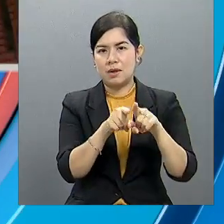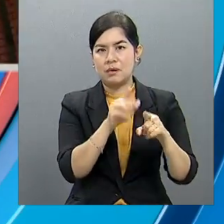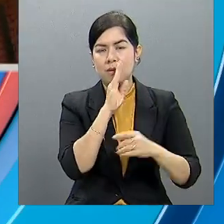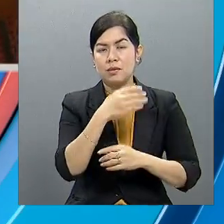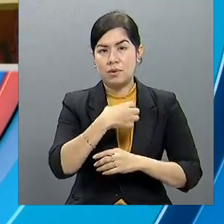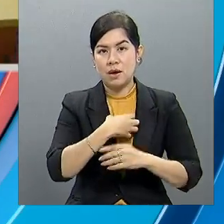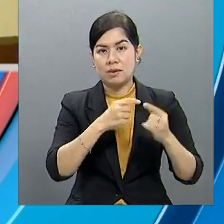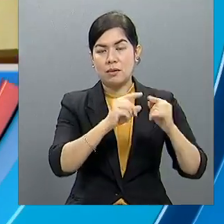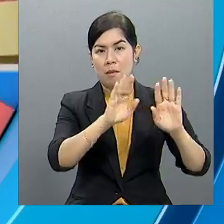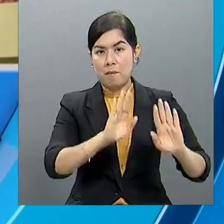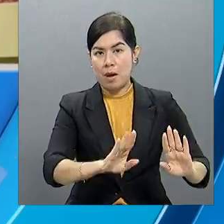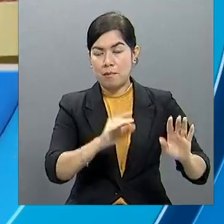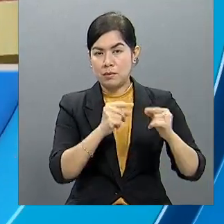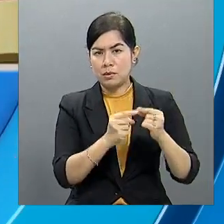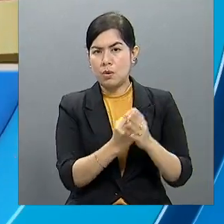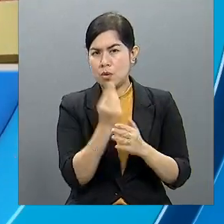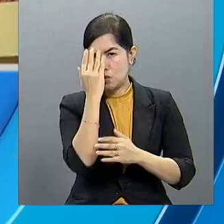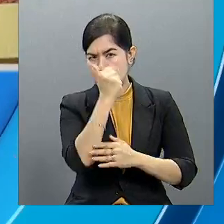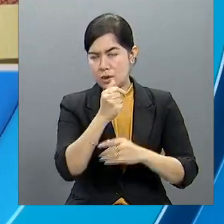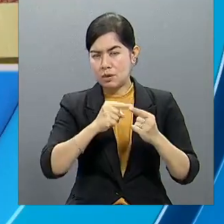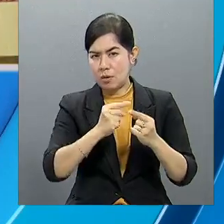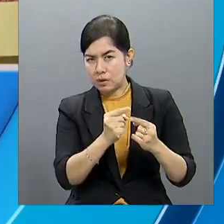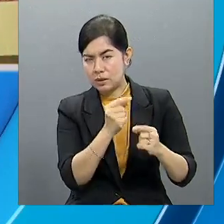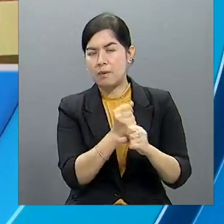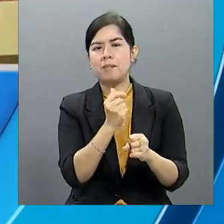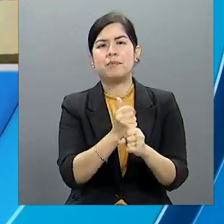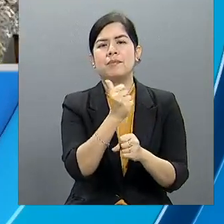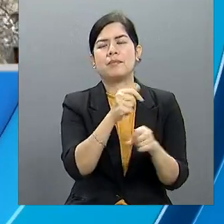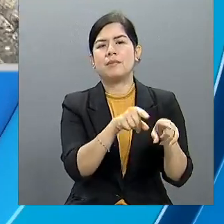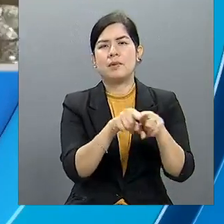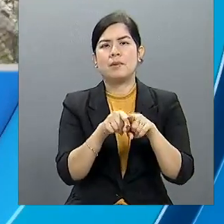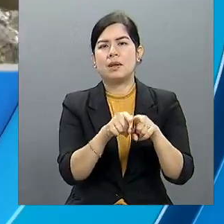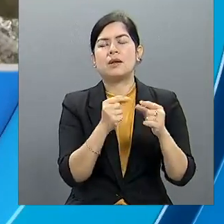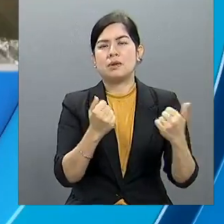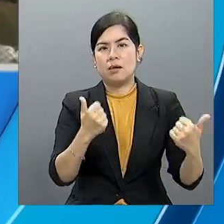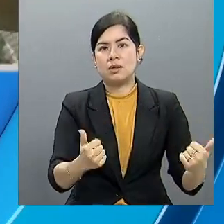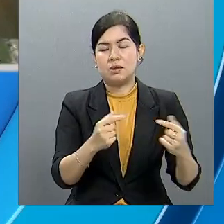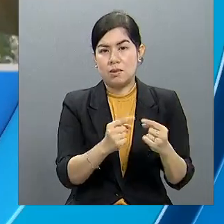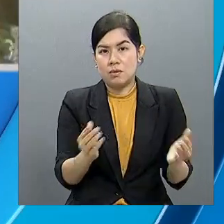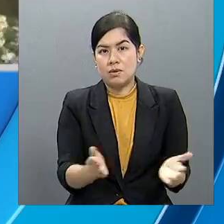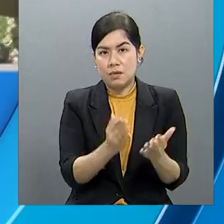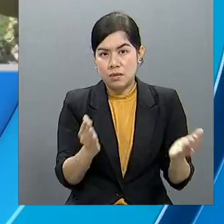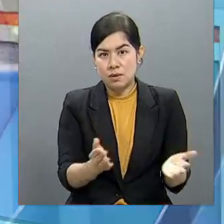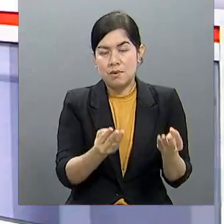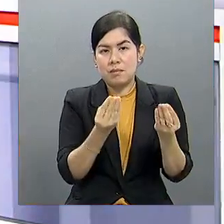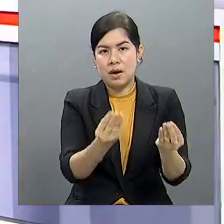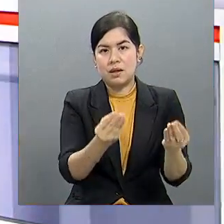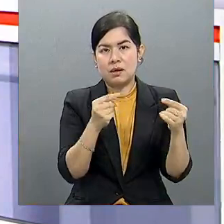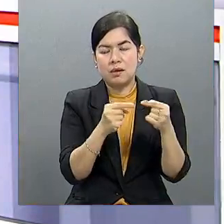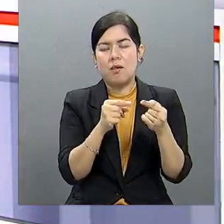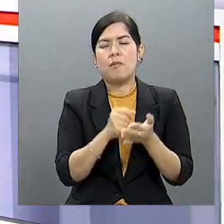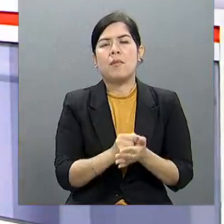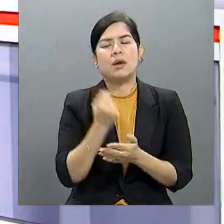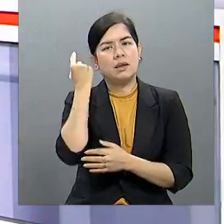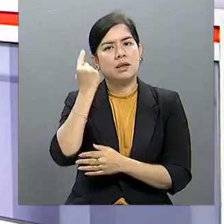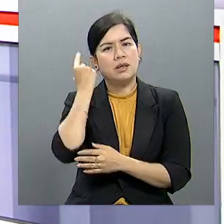ไปองเที่วให้เกิดการไท่เที่ยวไท่เกิดกันะครั quanน improv